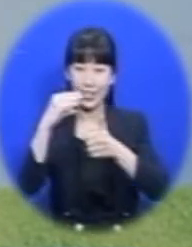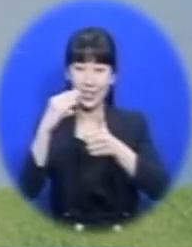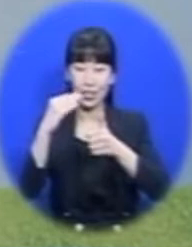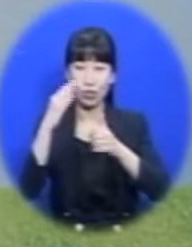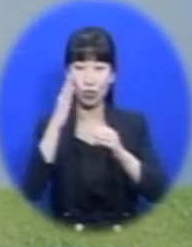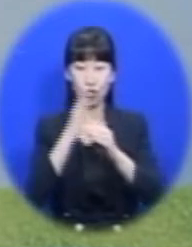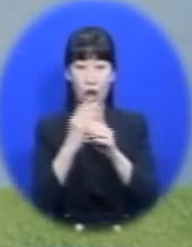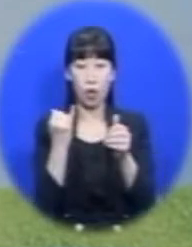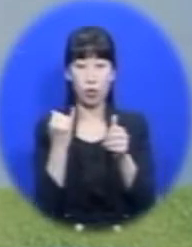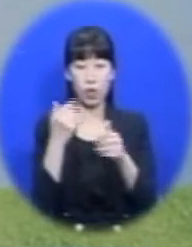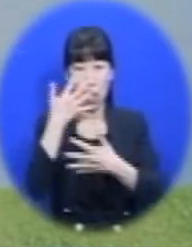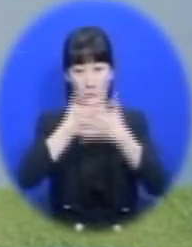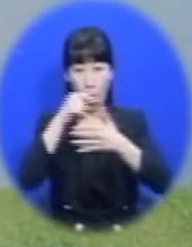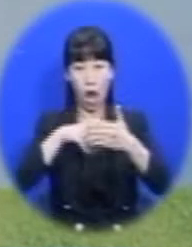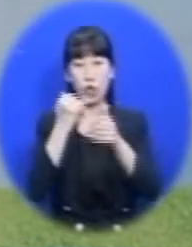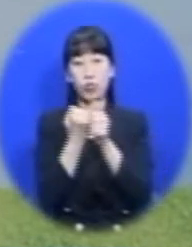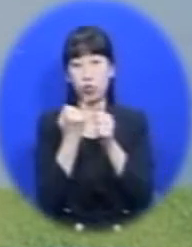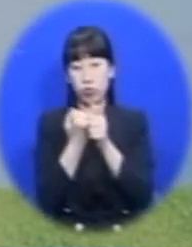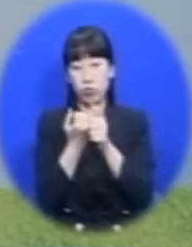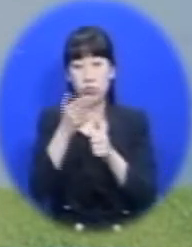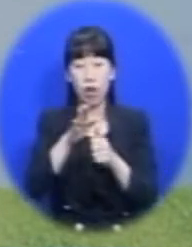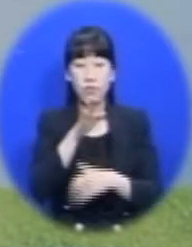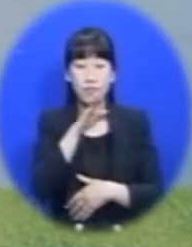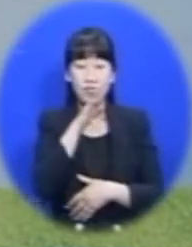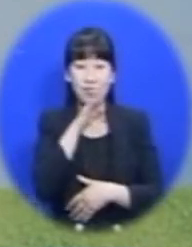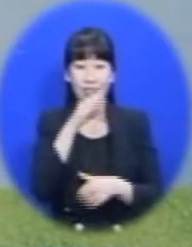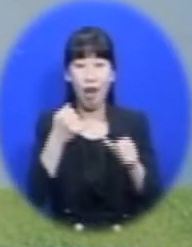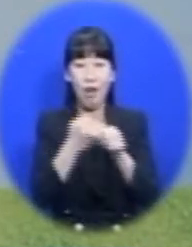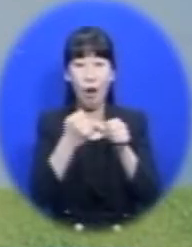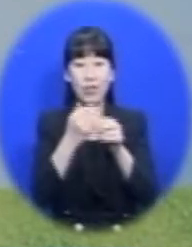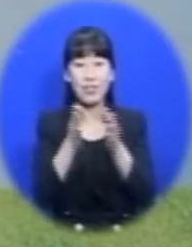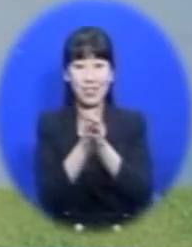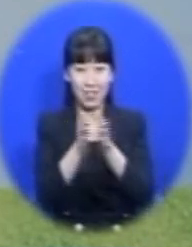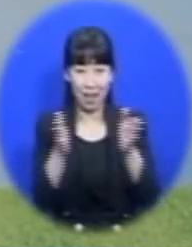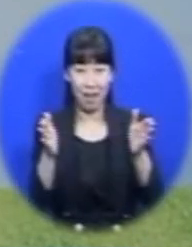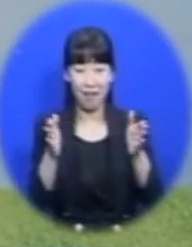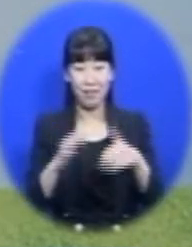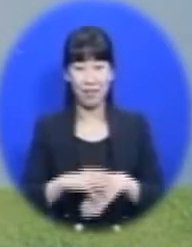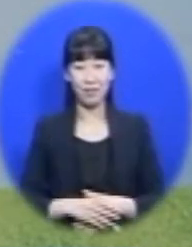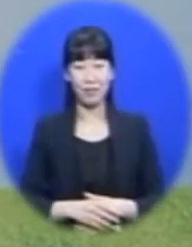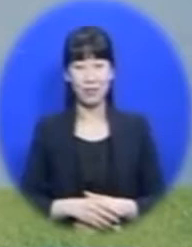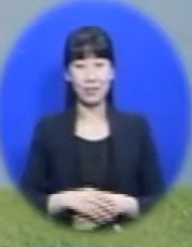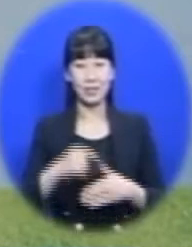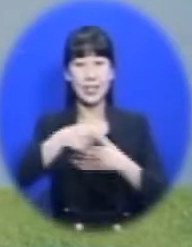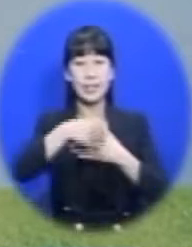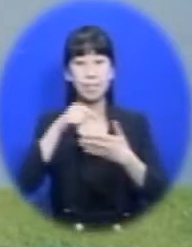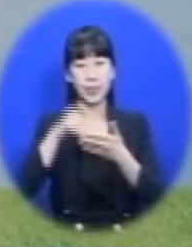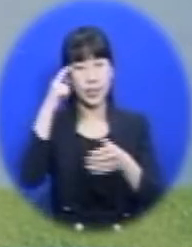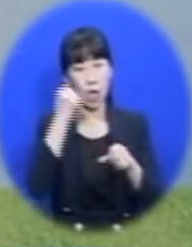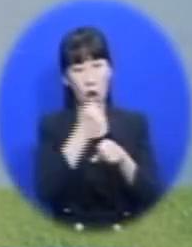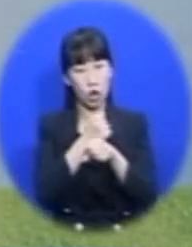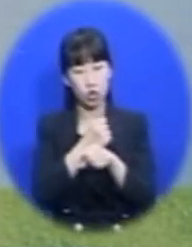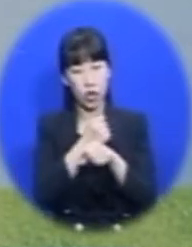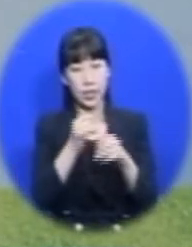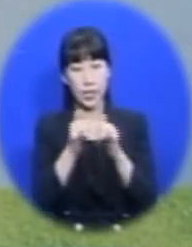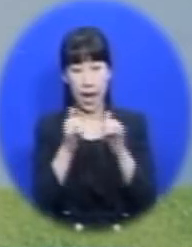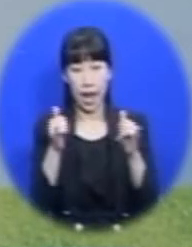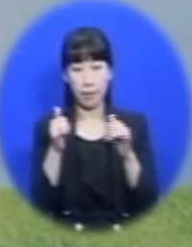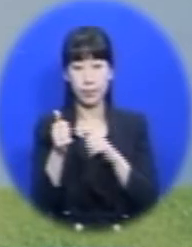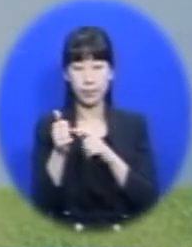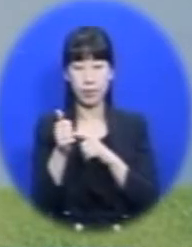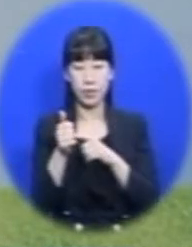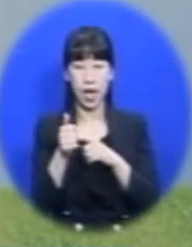부부로 출연했는데 실제로 연인이 됐다는 겁니다. 그래서 심리학자인 로버트 엡스타인이 배우들이